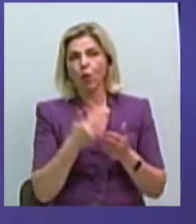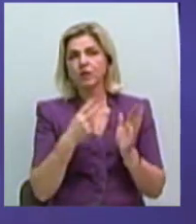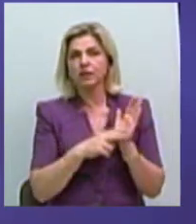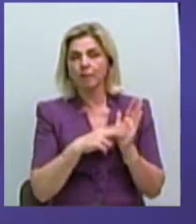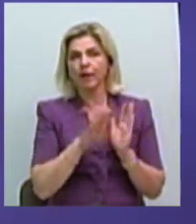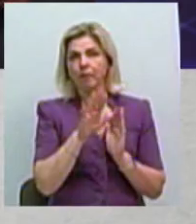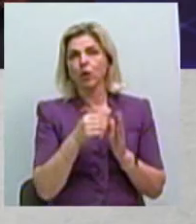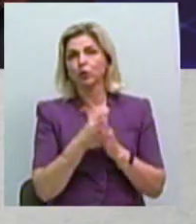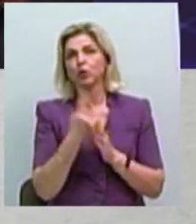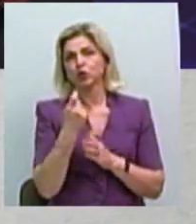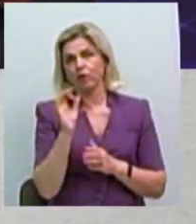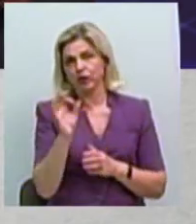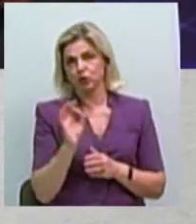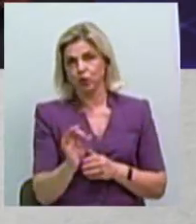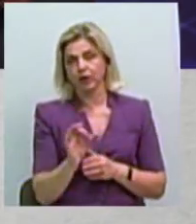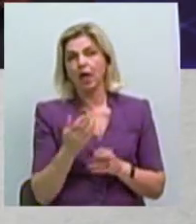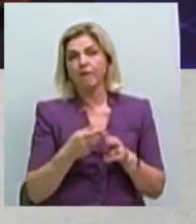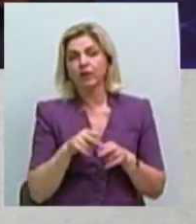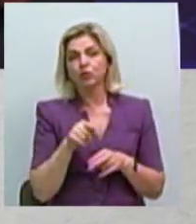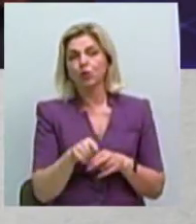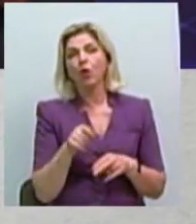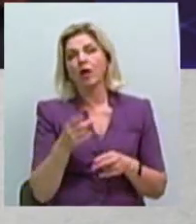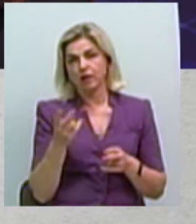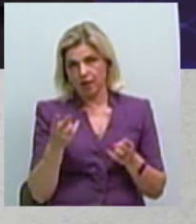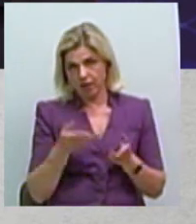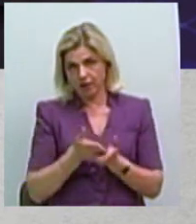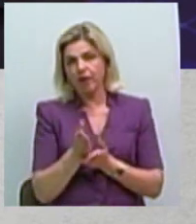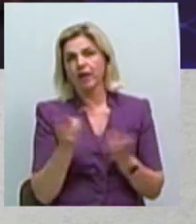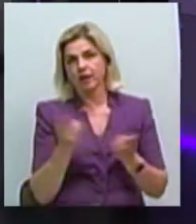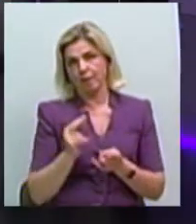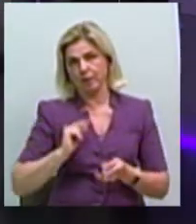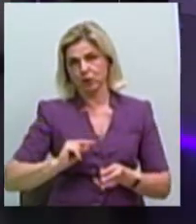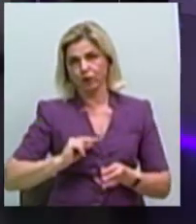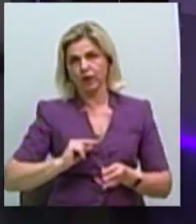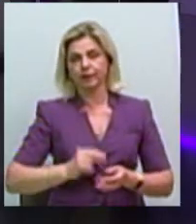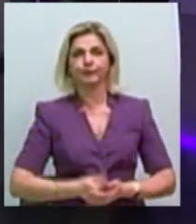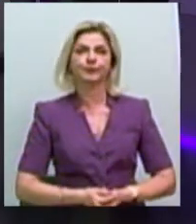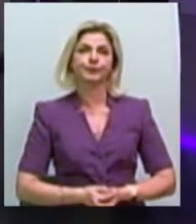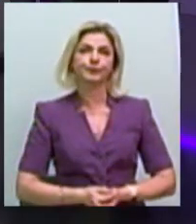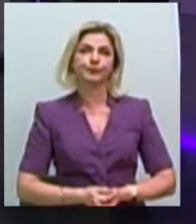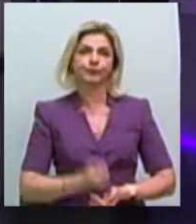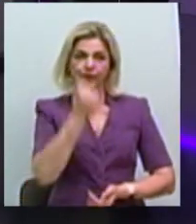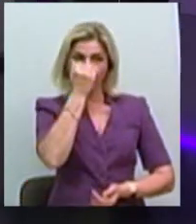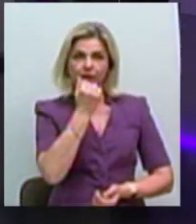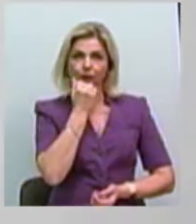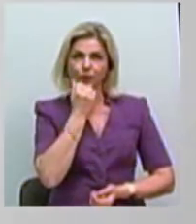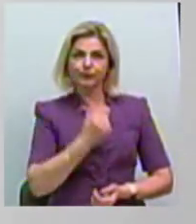до 100%. Тобто в цьому лагі потрібно і працювати. Дякую. Дякую.